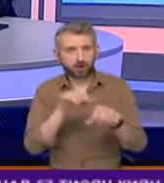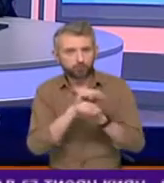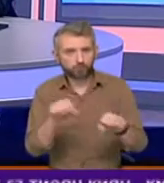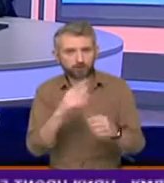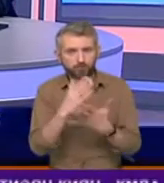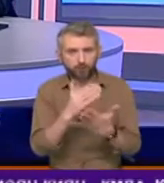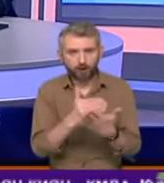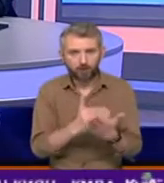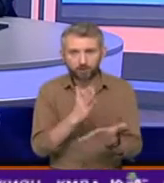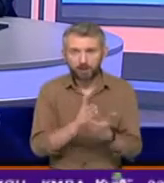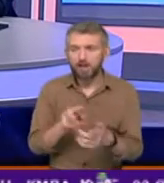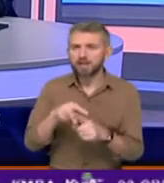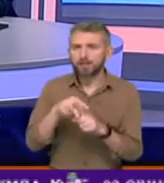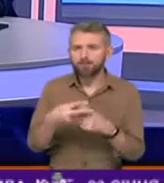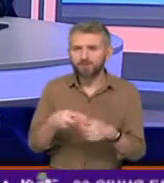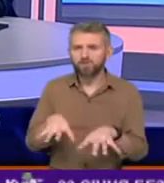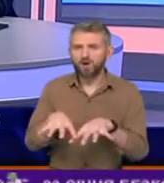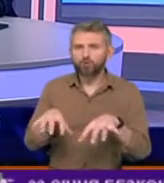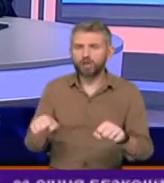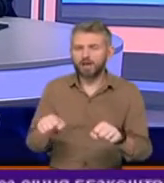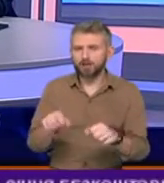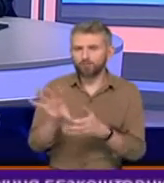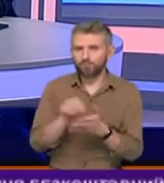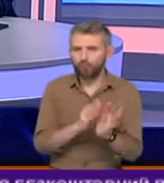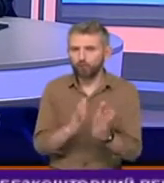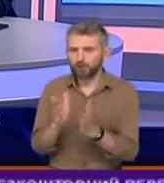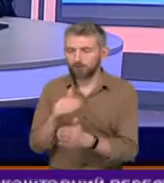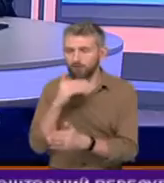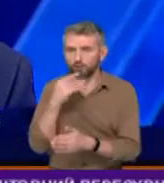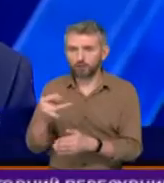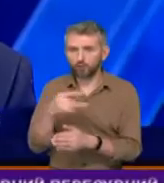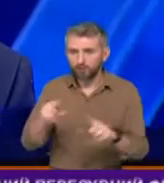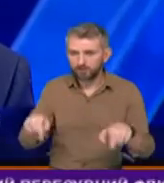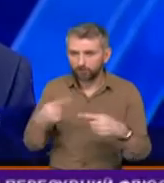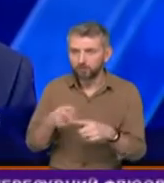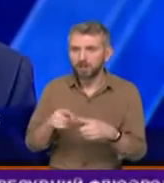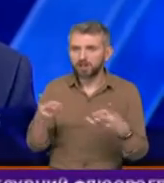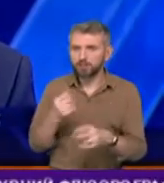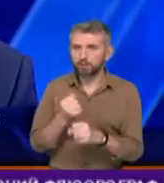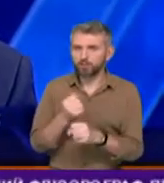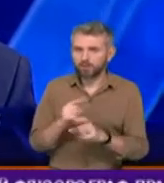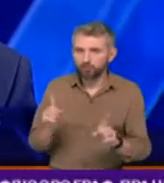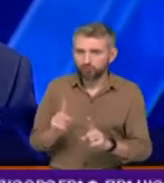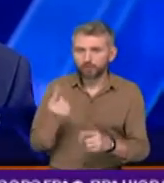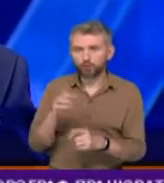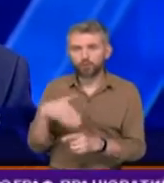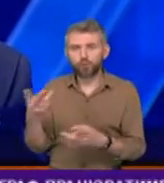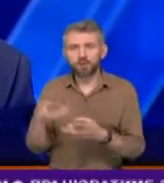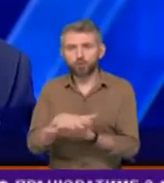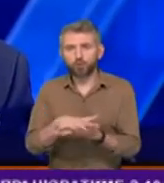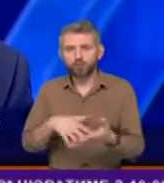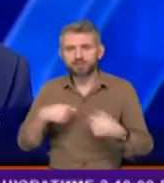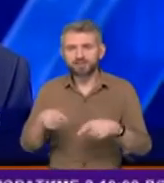програма. Напівфеодальні моделі сьогодні в багатьох регіонах формуються, і з цим треба щось робити. З одного боку, треба продовжити децентралізацію,